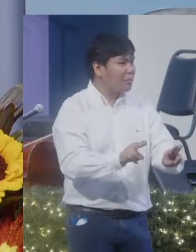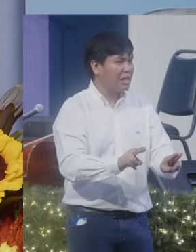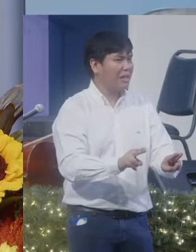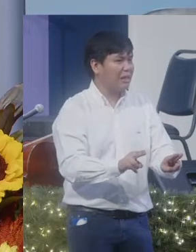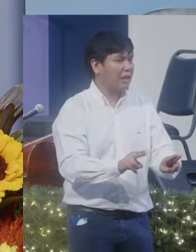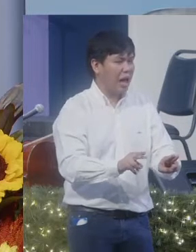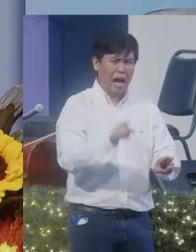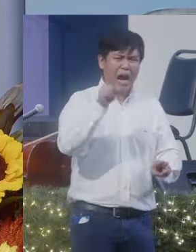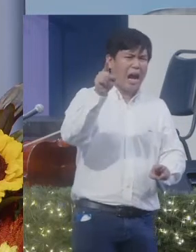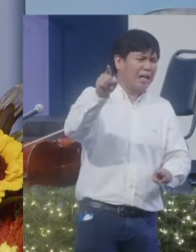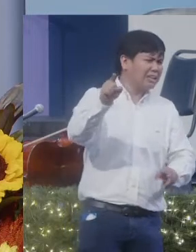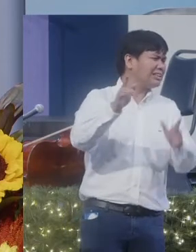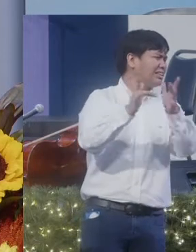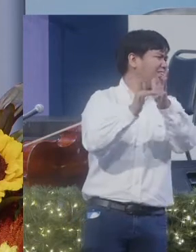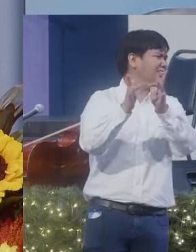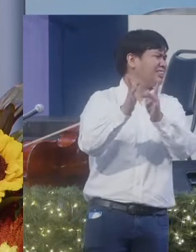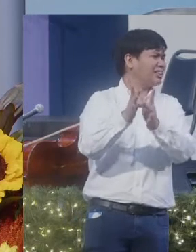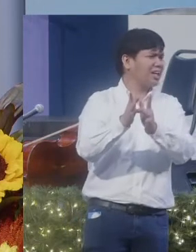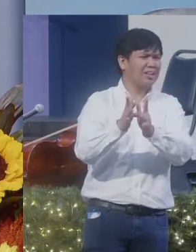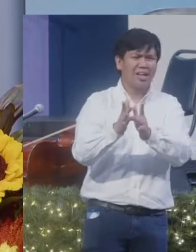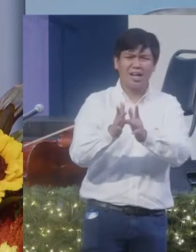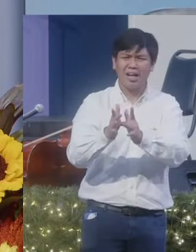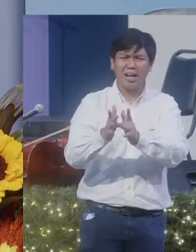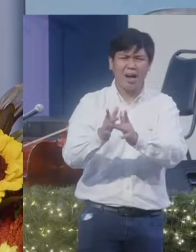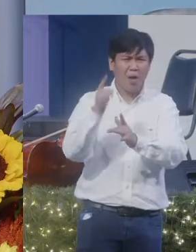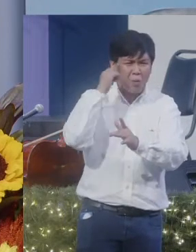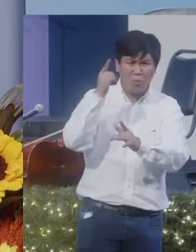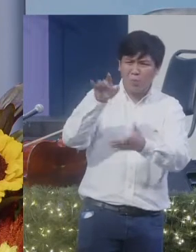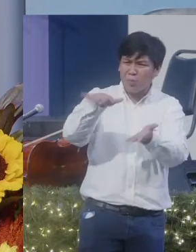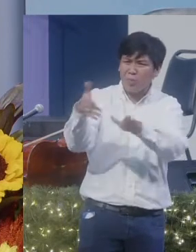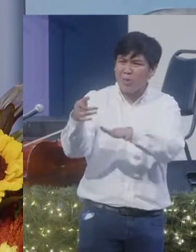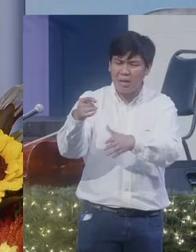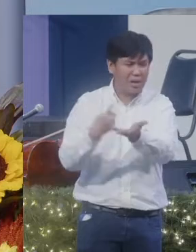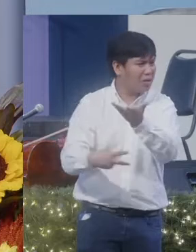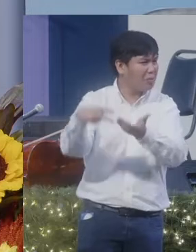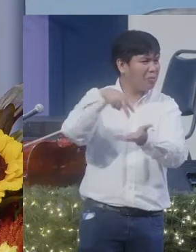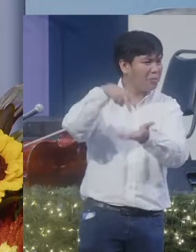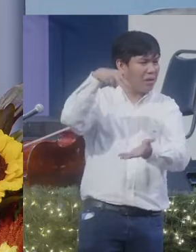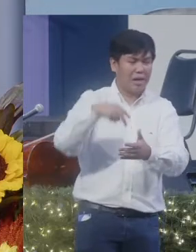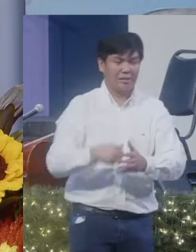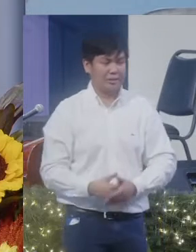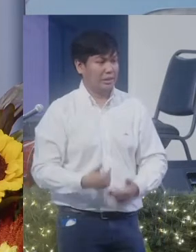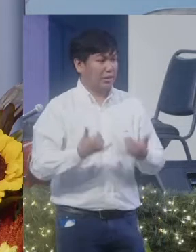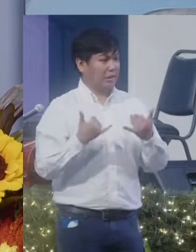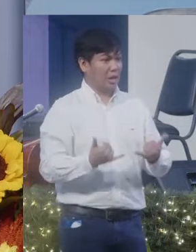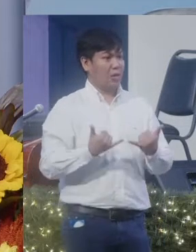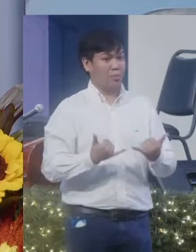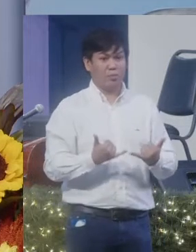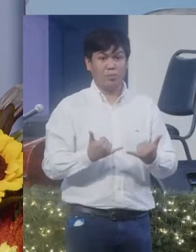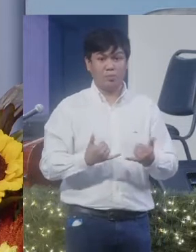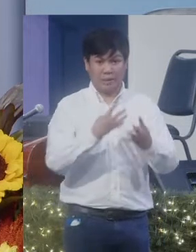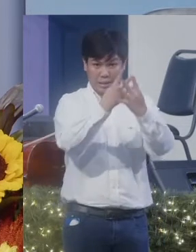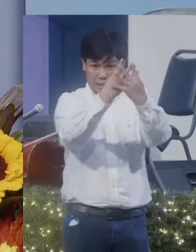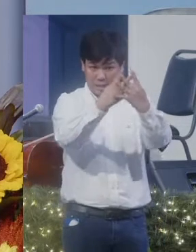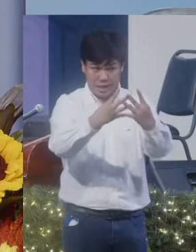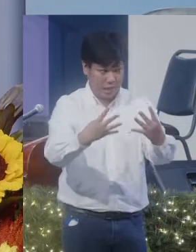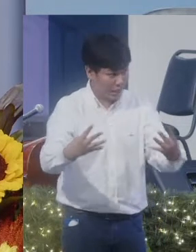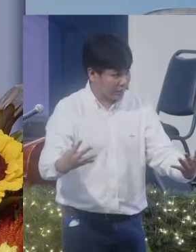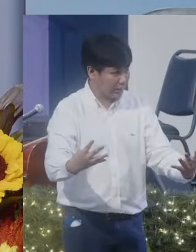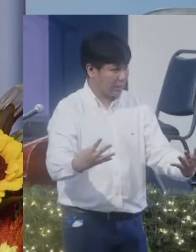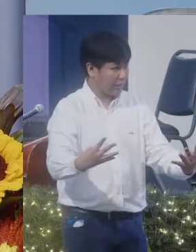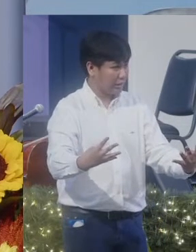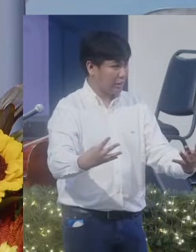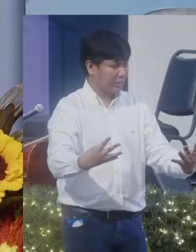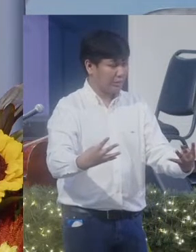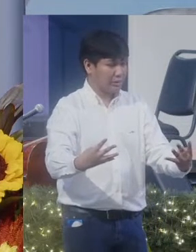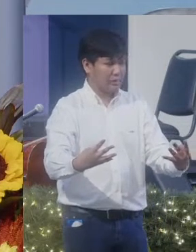ng Panginoon. Sabi niya, punta tayo sa malalim, let down your nets. Yung net po dito,